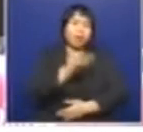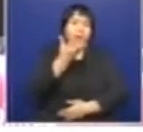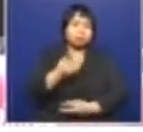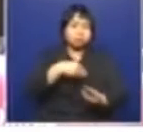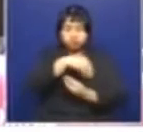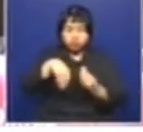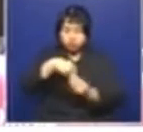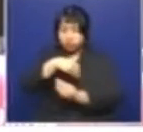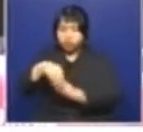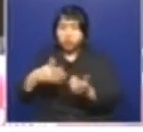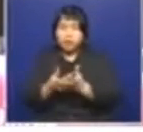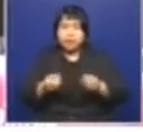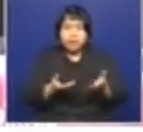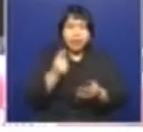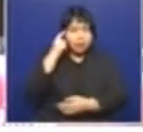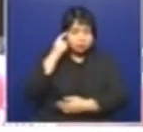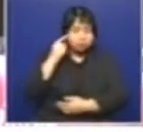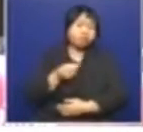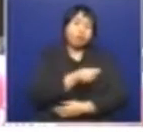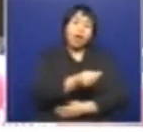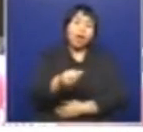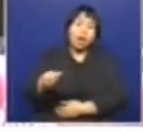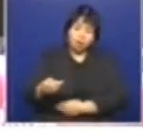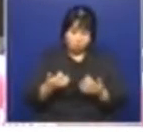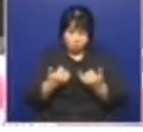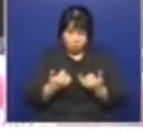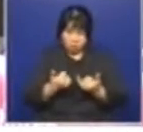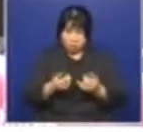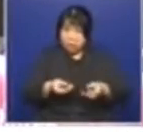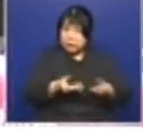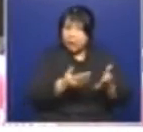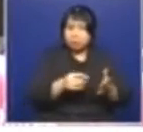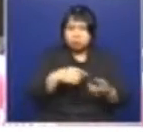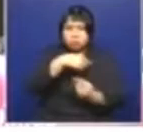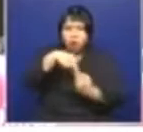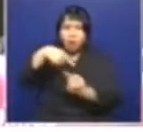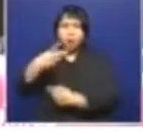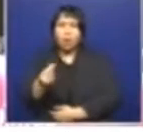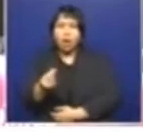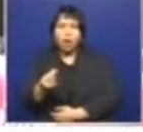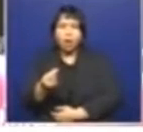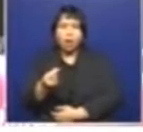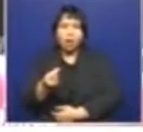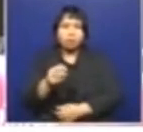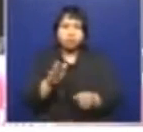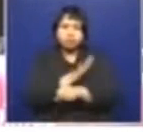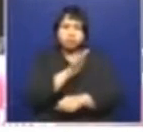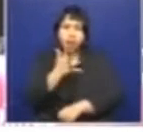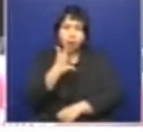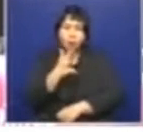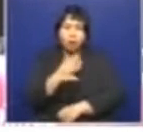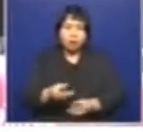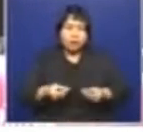นเวียนหวัง multiplier อย่างเดียววันนี้แจกมากี่รอบในที่สุดมันไม่ฟูแจกเท่